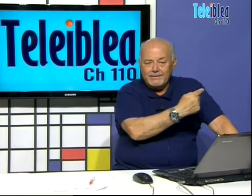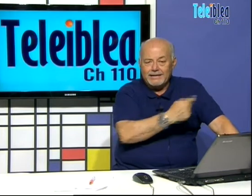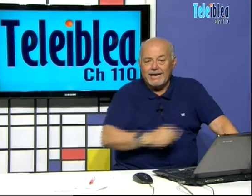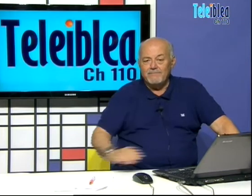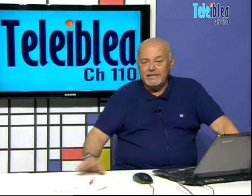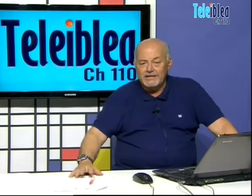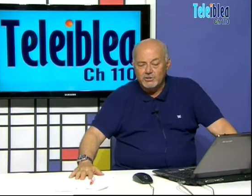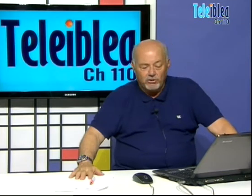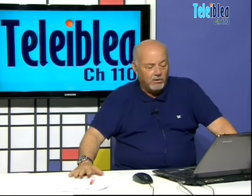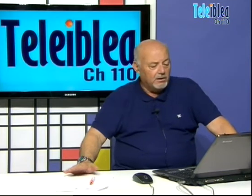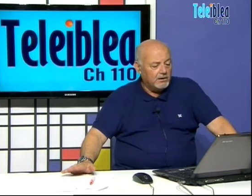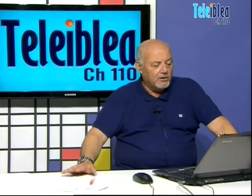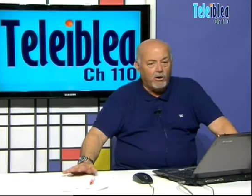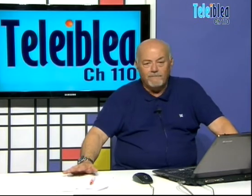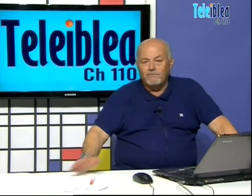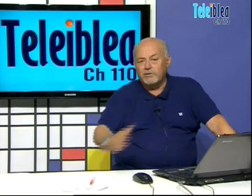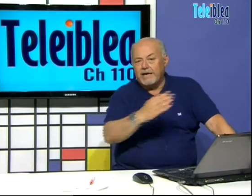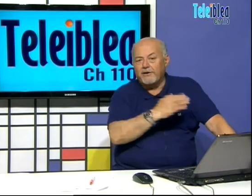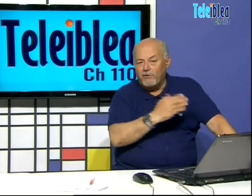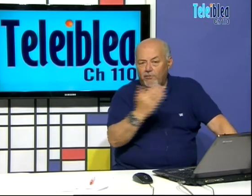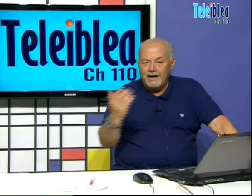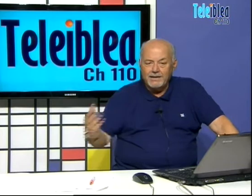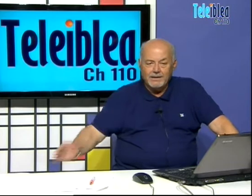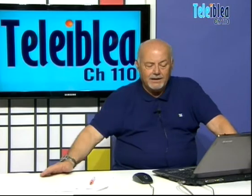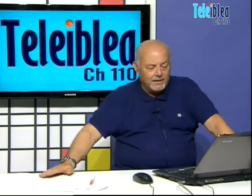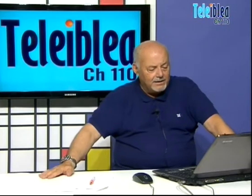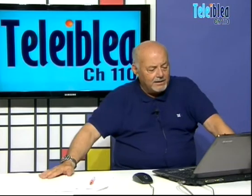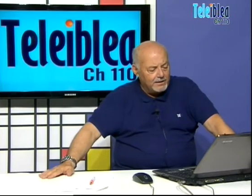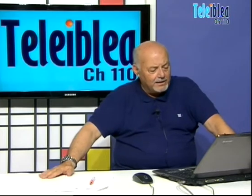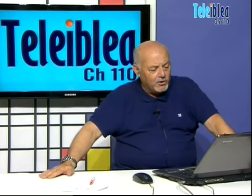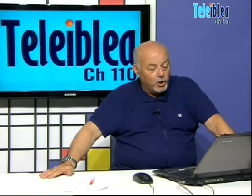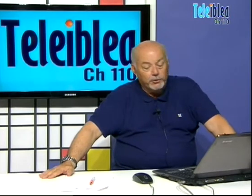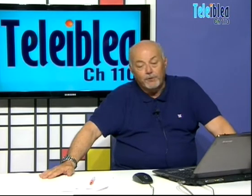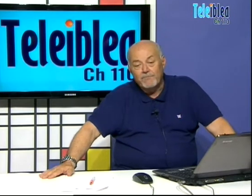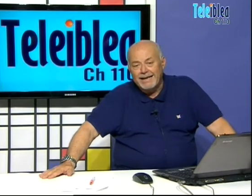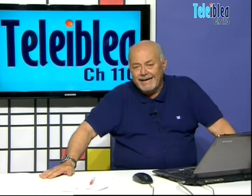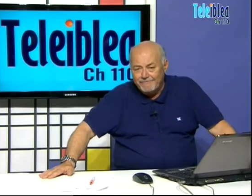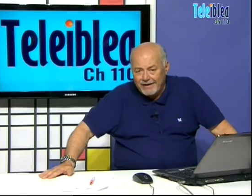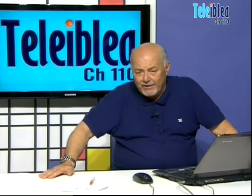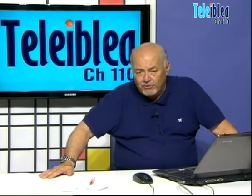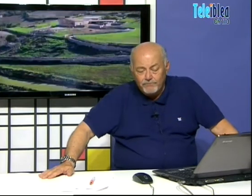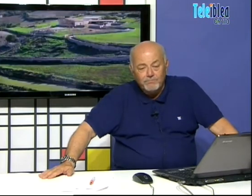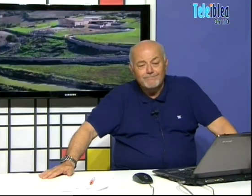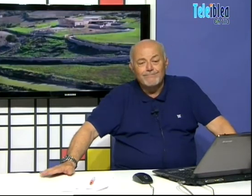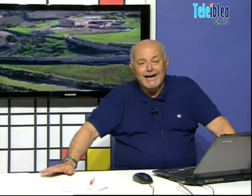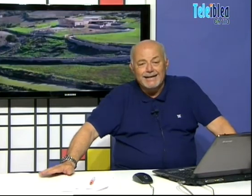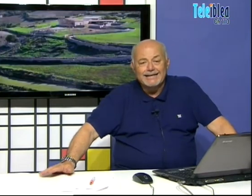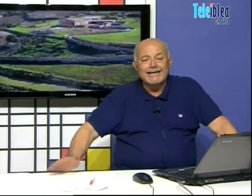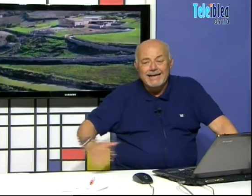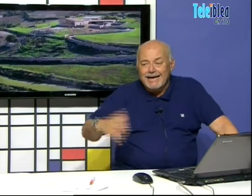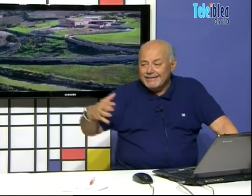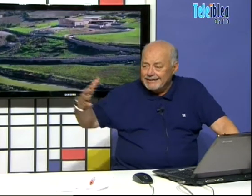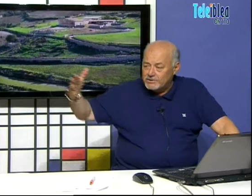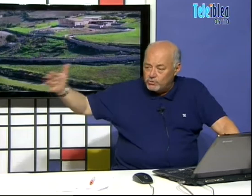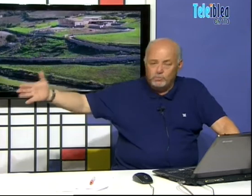prima che il ministro convochi a Roma l'incontro. È vero, ma